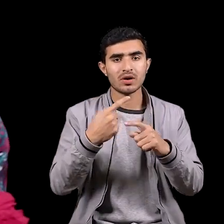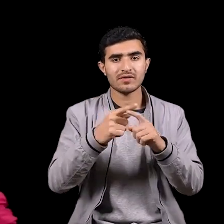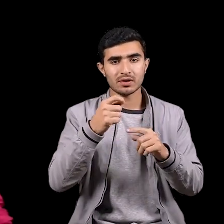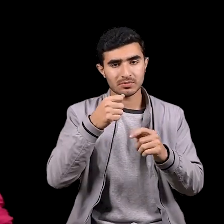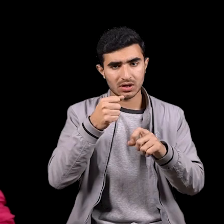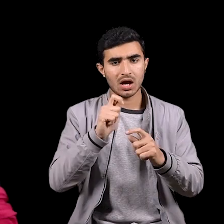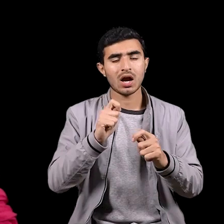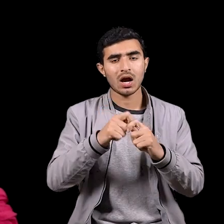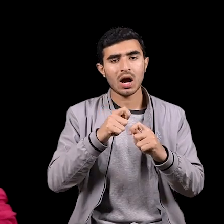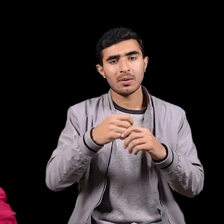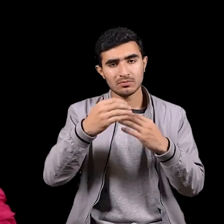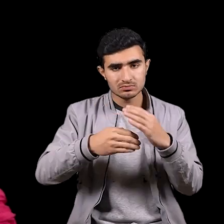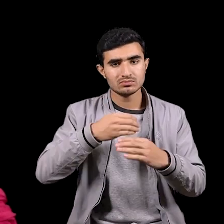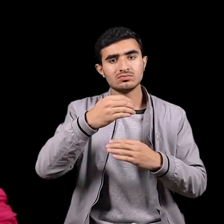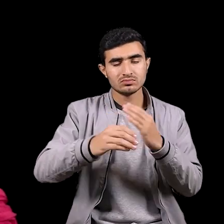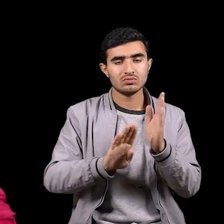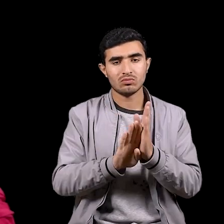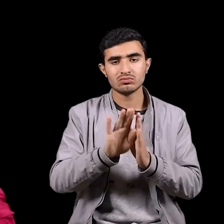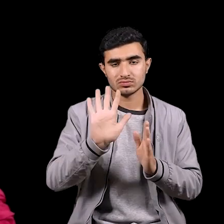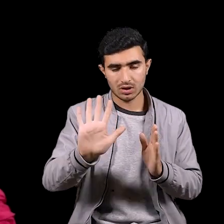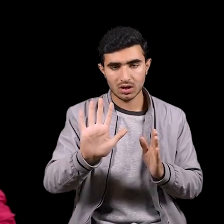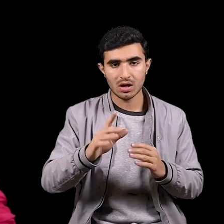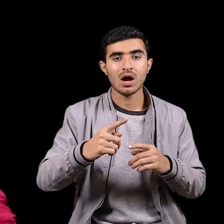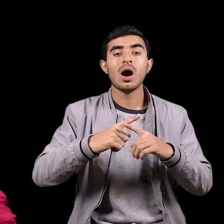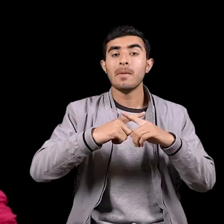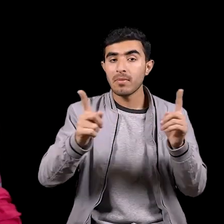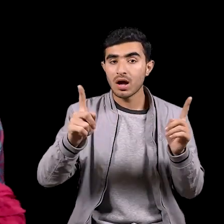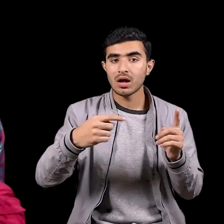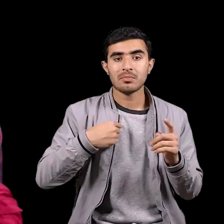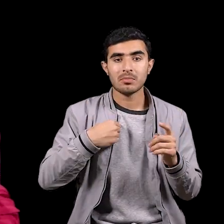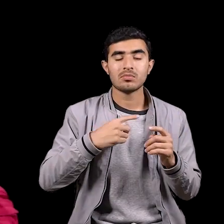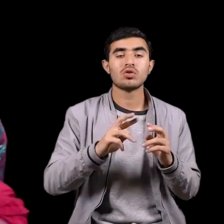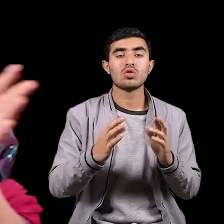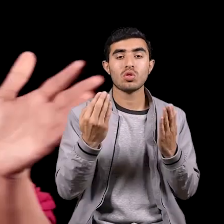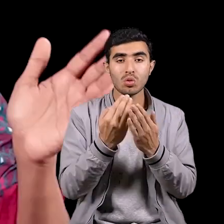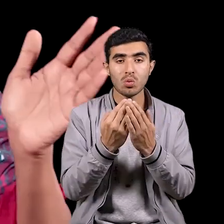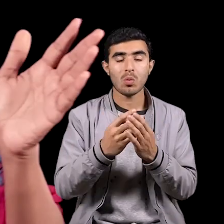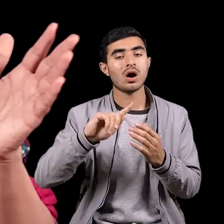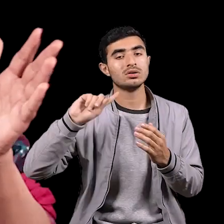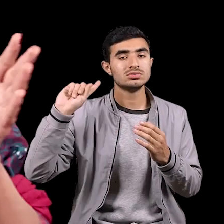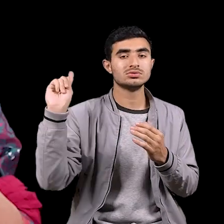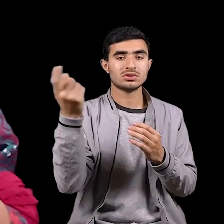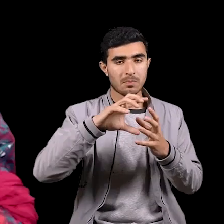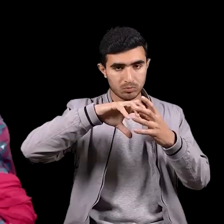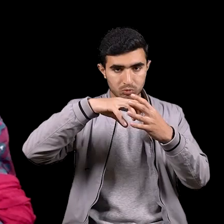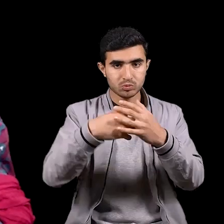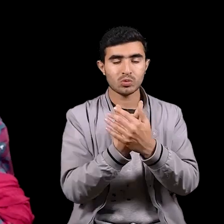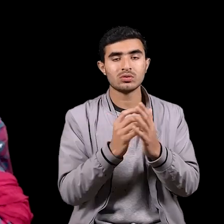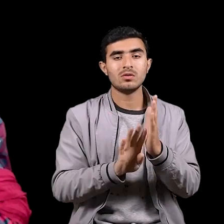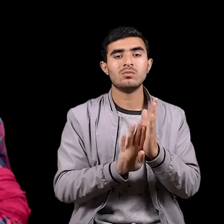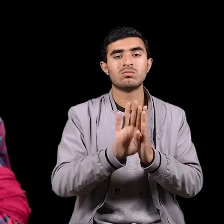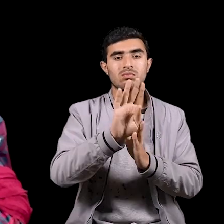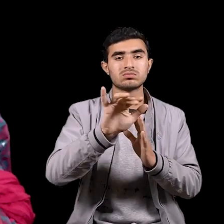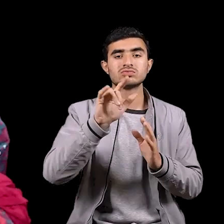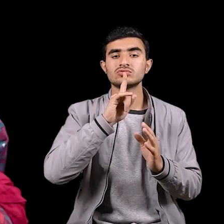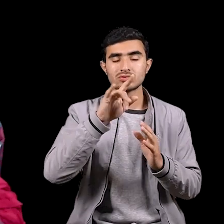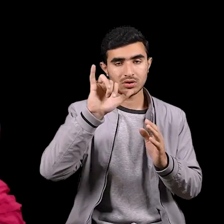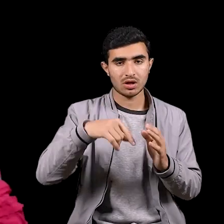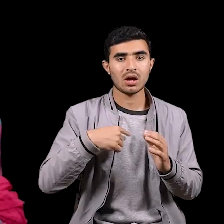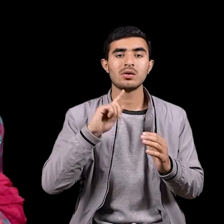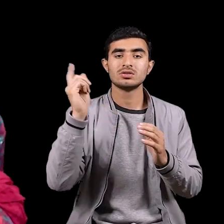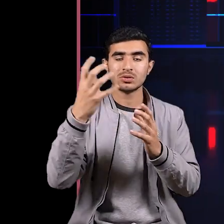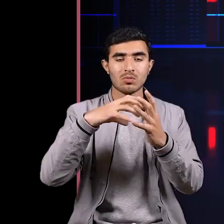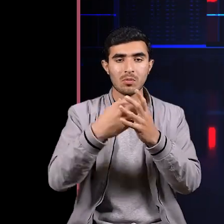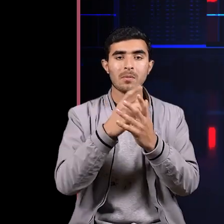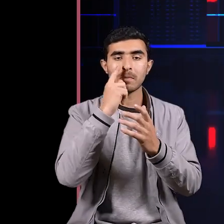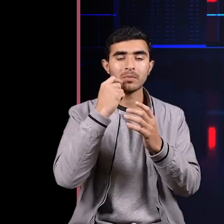करी। तो उन्होंने अपने इस बेत में, अपने इस नज़म में उन्होंने पूरी दुनिया का जिक्र किया है कि हम सिंध के लिए तो दुआ करते हैं, उसकी